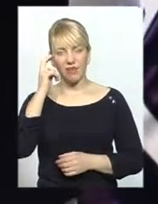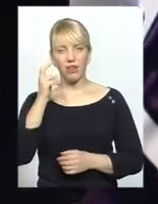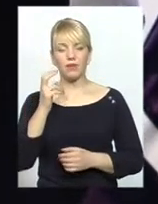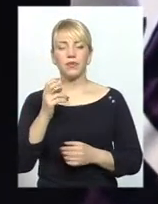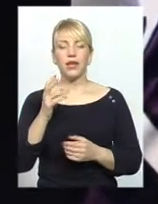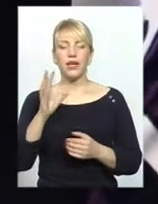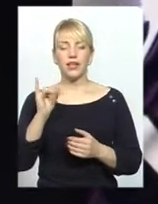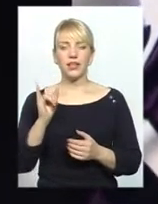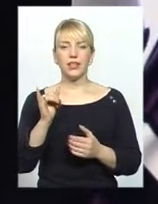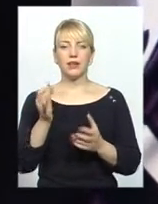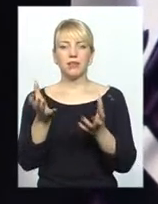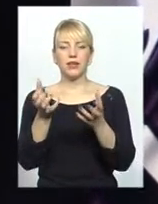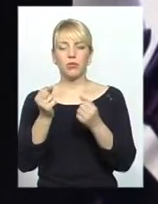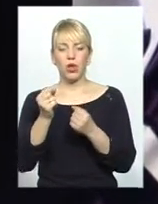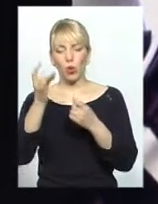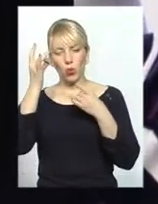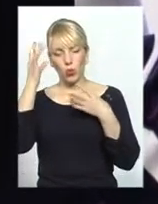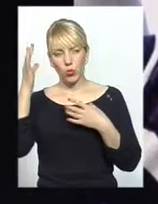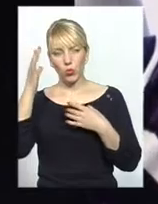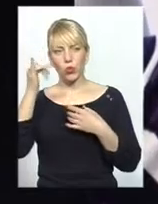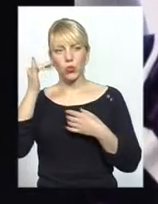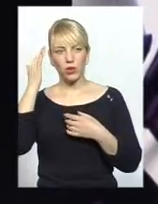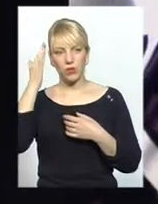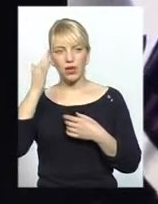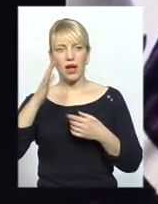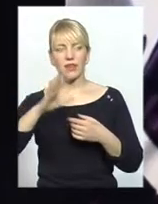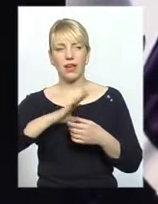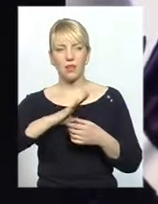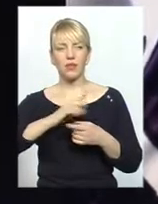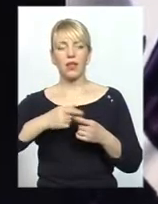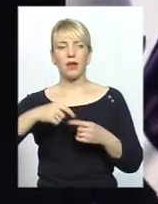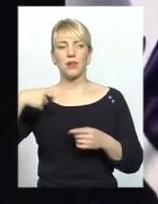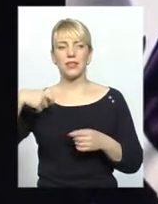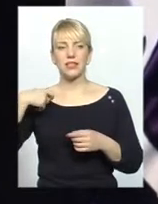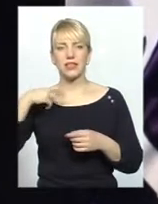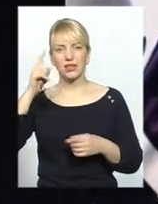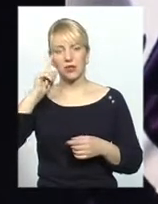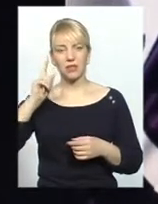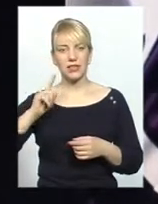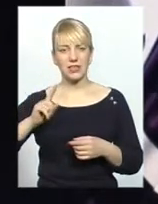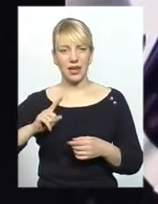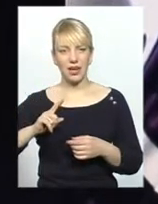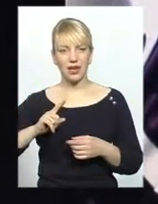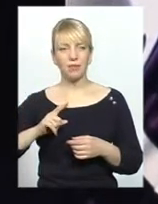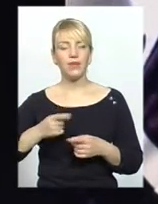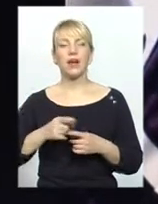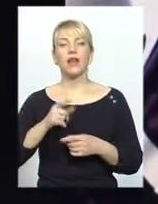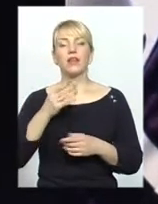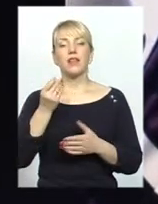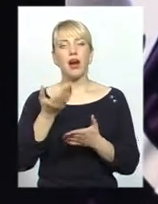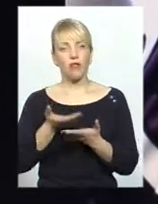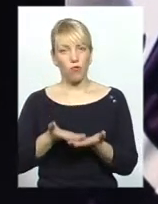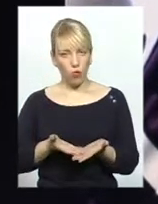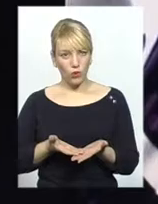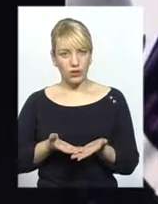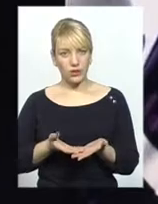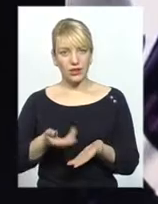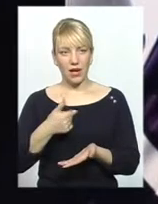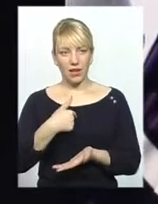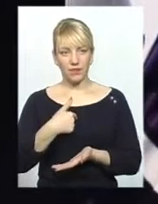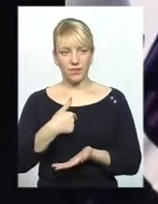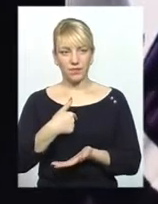культуру, менталитет, и потом она была премьер-министром Израиля. Так вот, я,